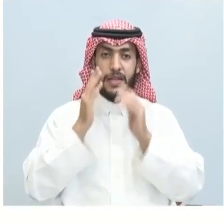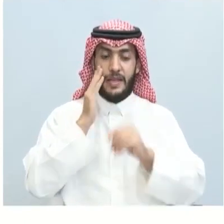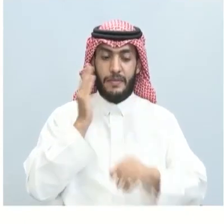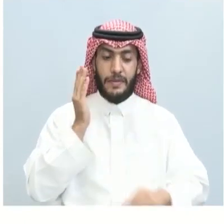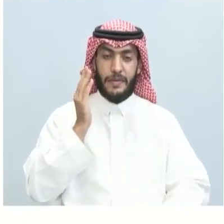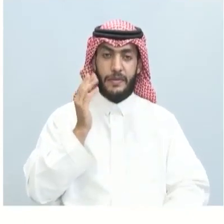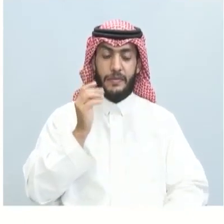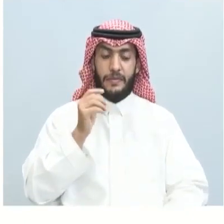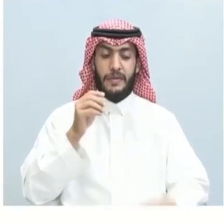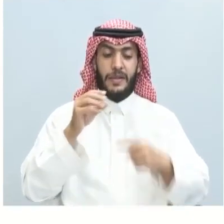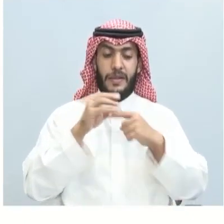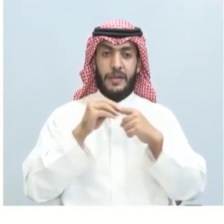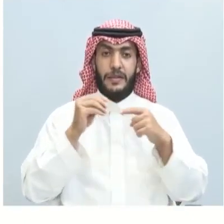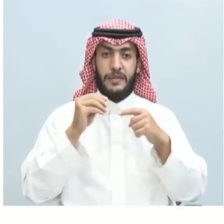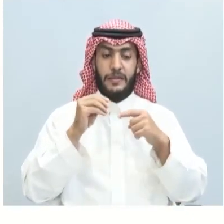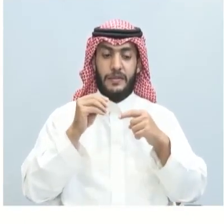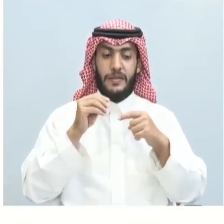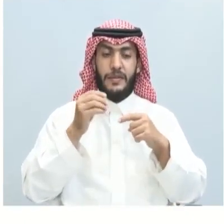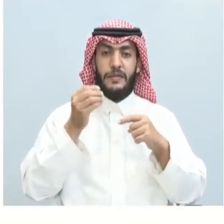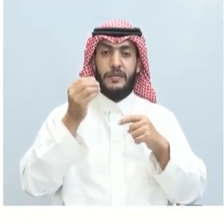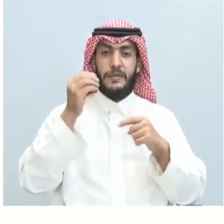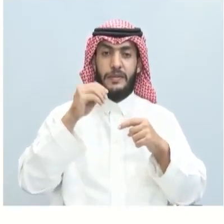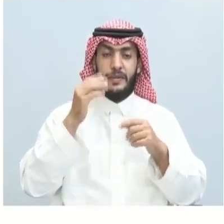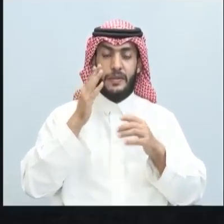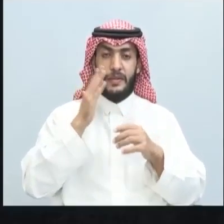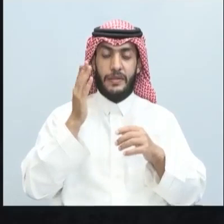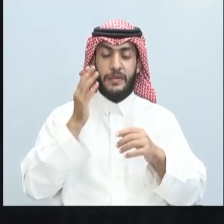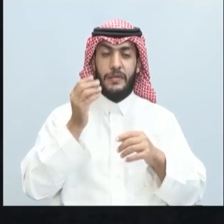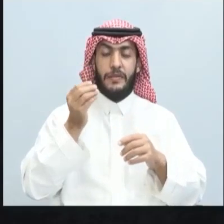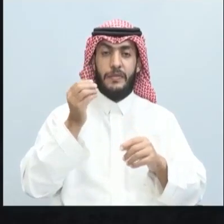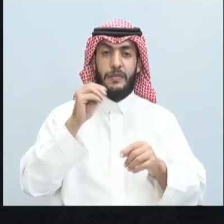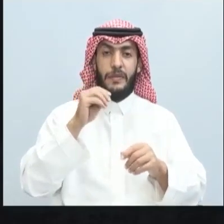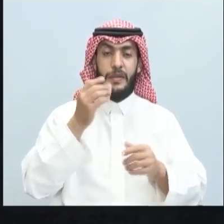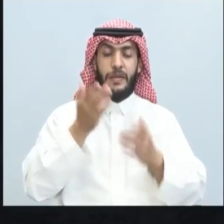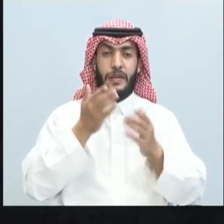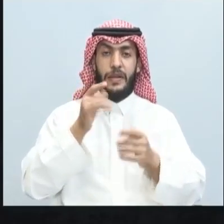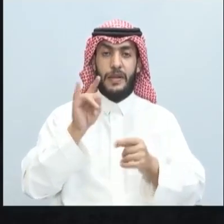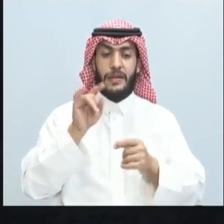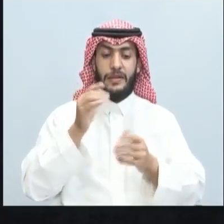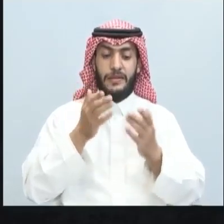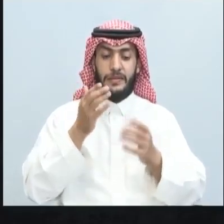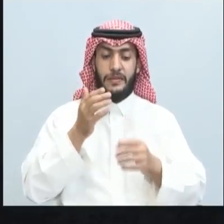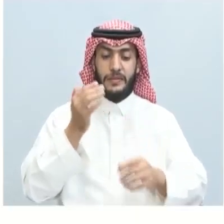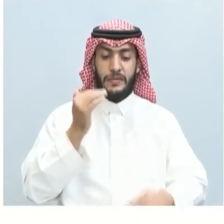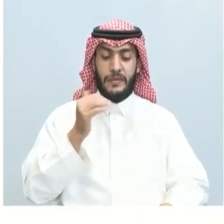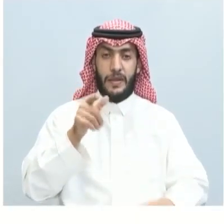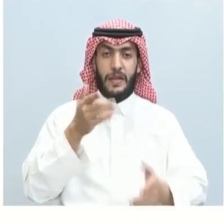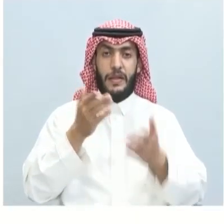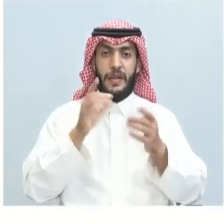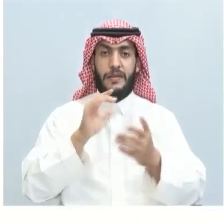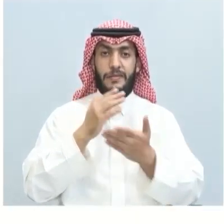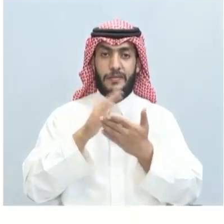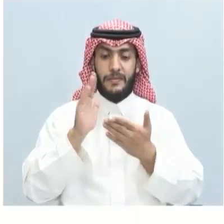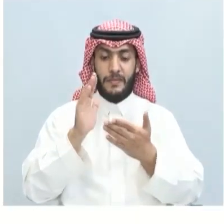اليمين نقص اذا سيزيد من ثابت الاتزان سيزيد من قيمه ثابت الاتزان هذا في التفاعل